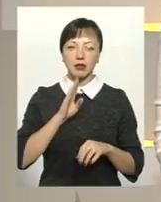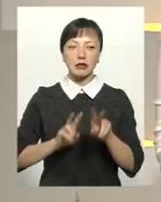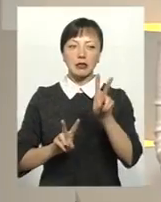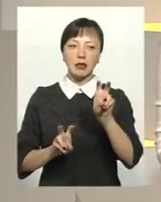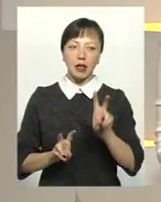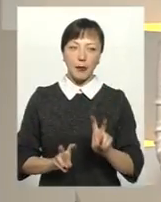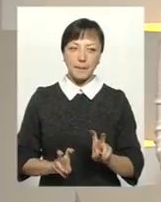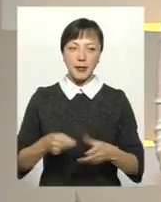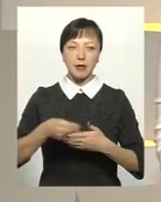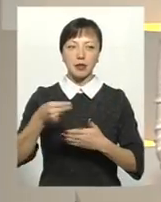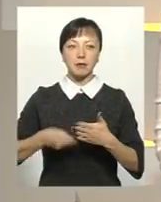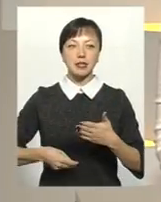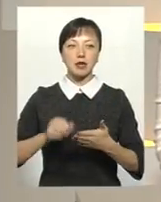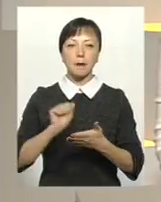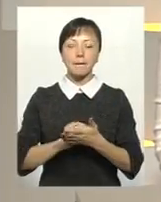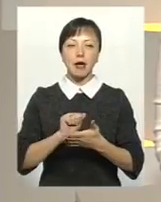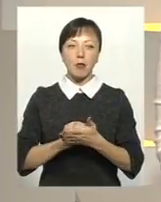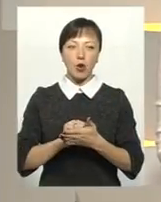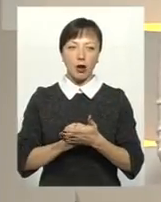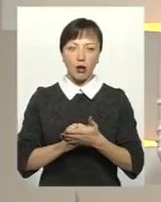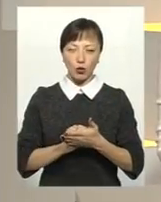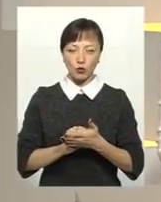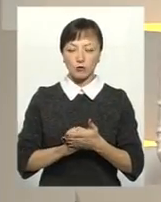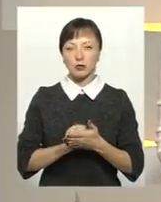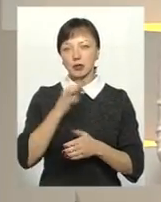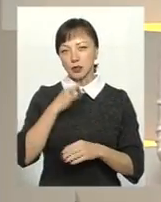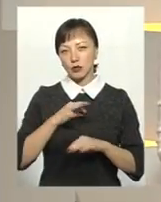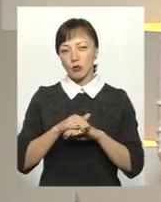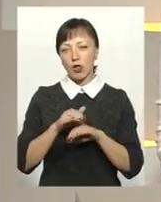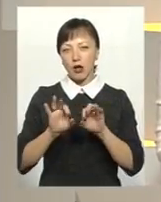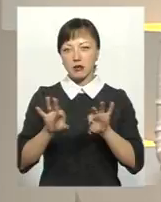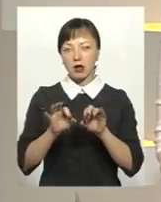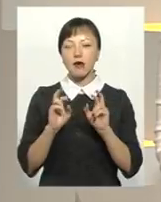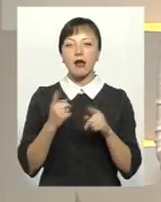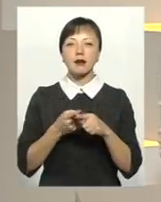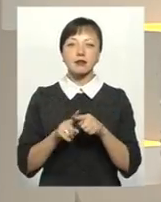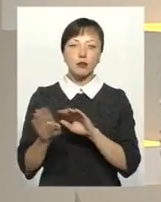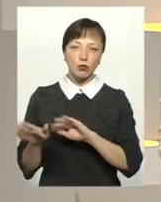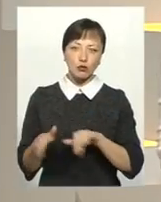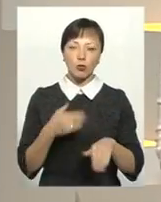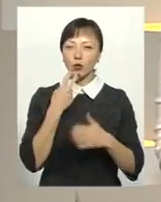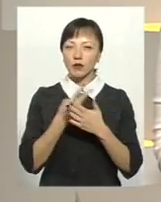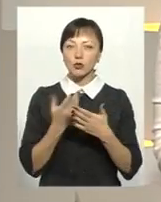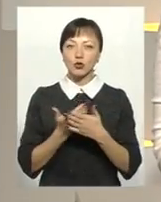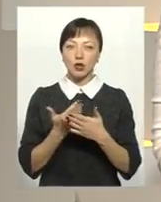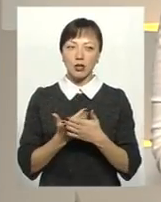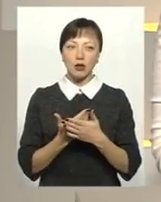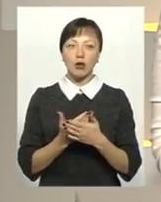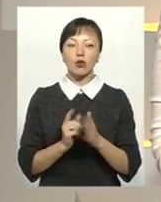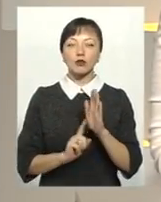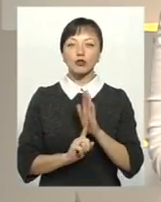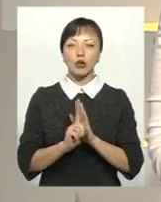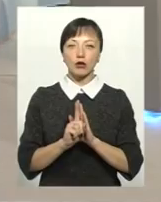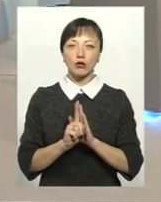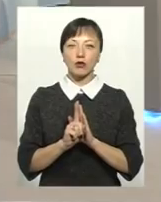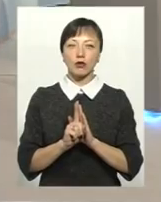теми і підписати меморандум. Скажіть, будь ласка, хоч пару слів, як це прийшло. Зараз ми подивимося сюжет, але хотіли б пару